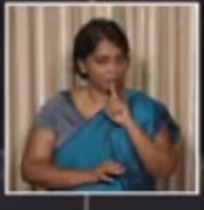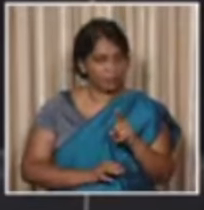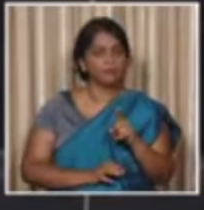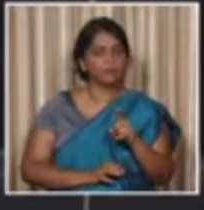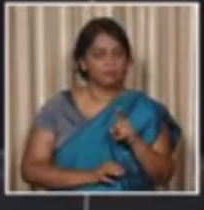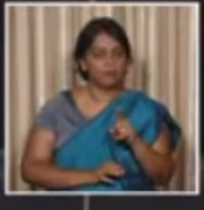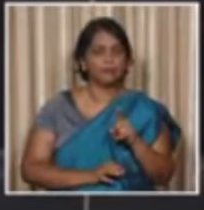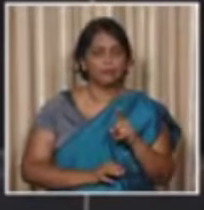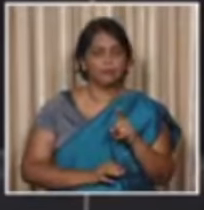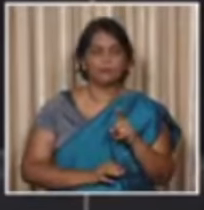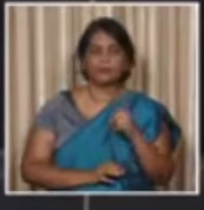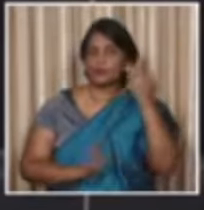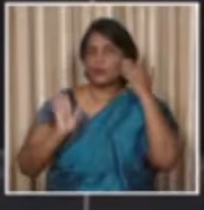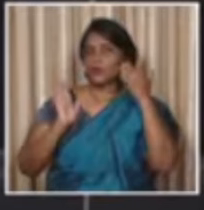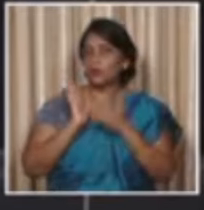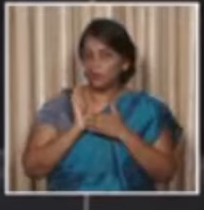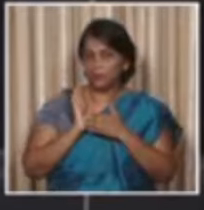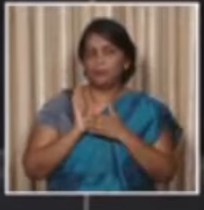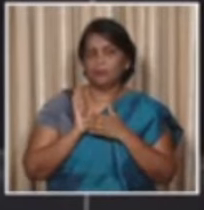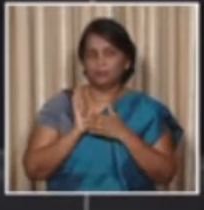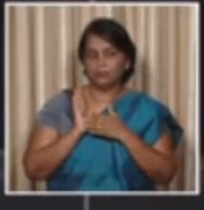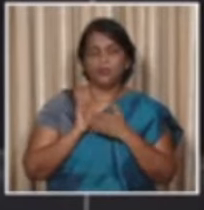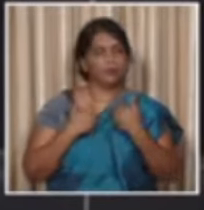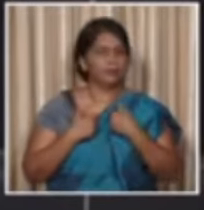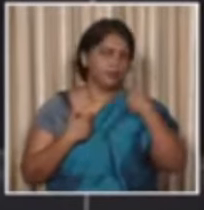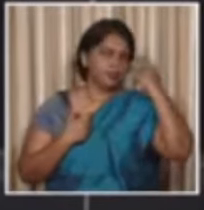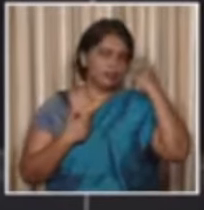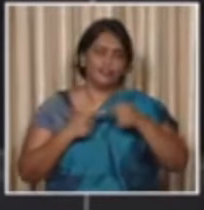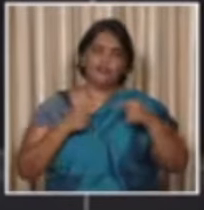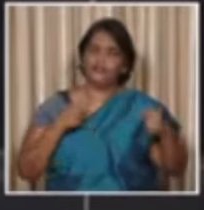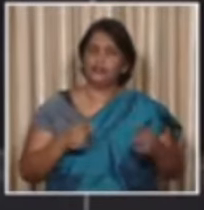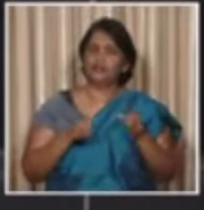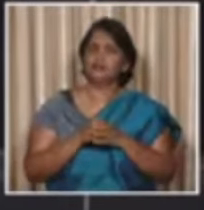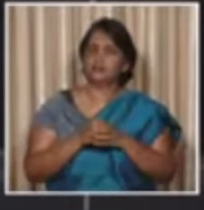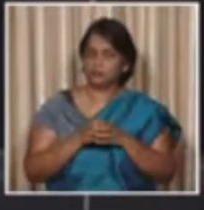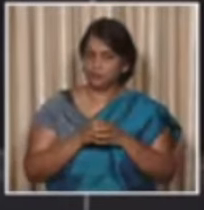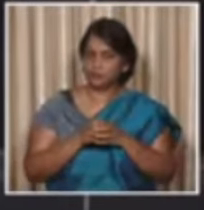කියන්නට කාරණාවල් මම හිතන්නේ විරුද්ධ පක්ෂය